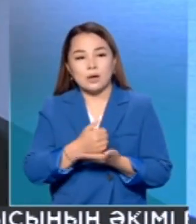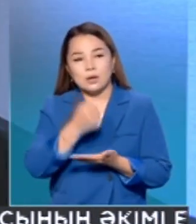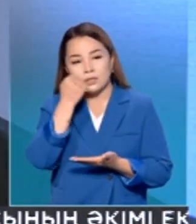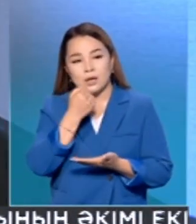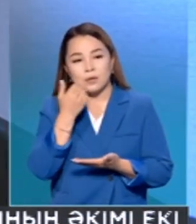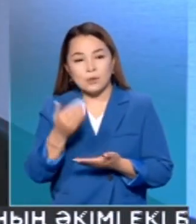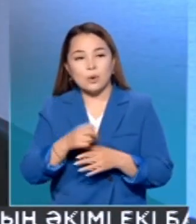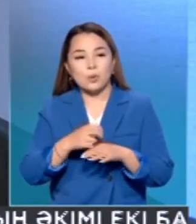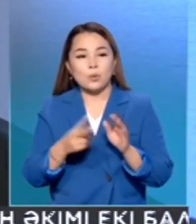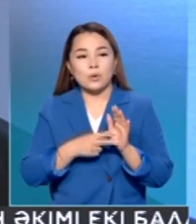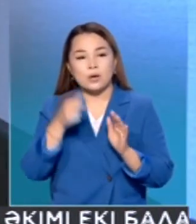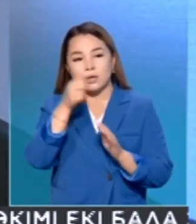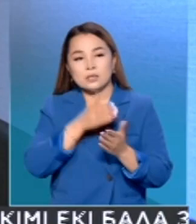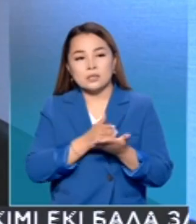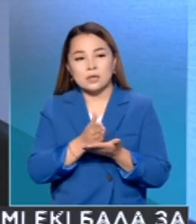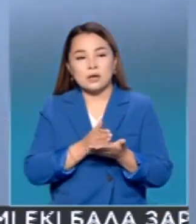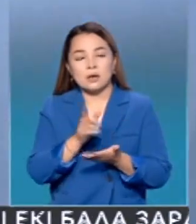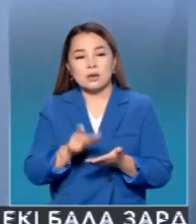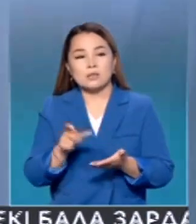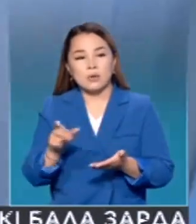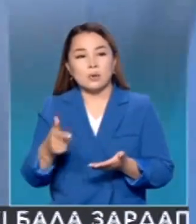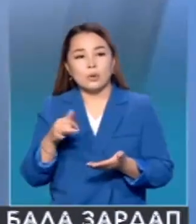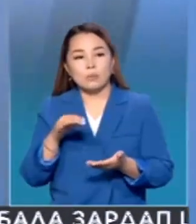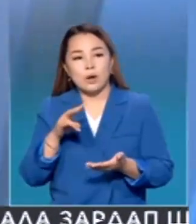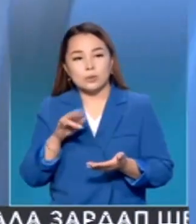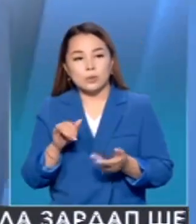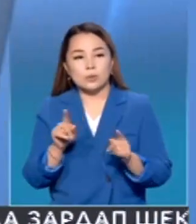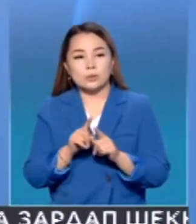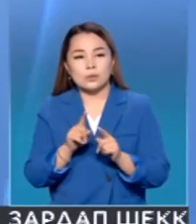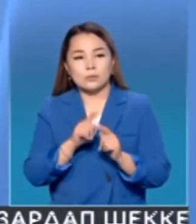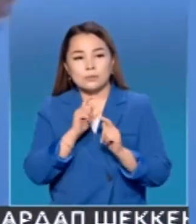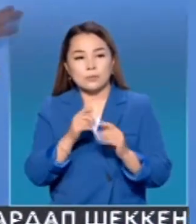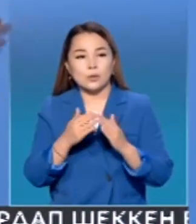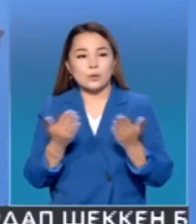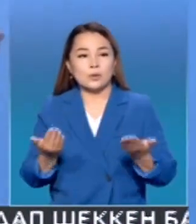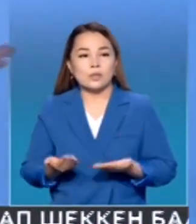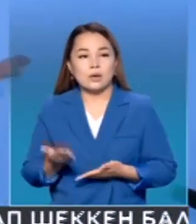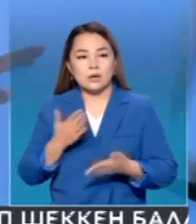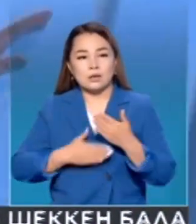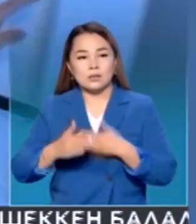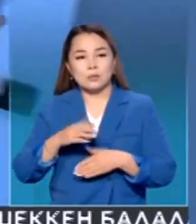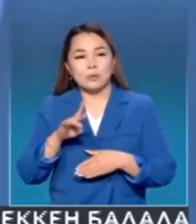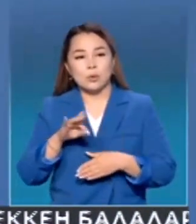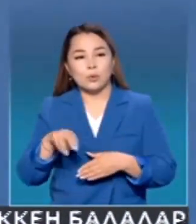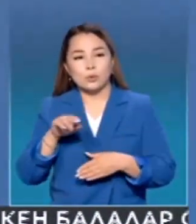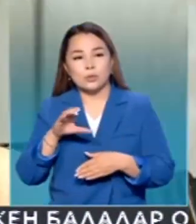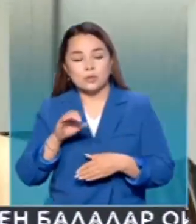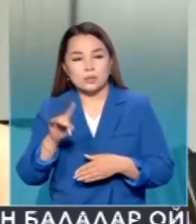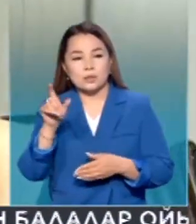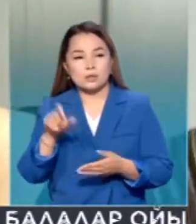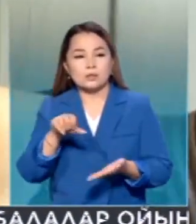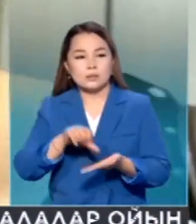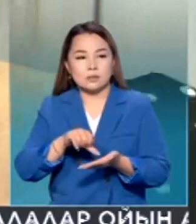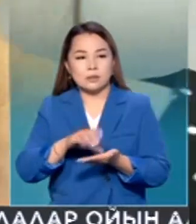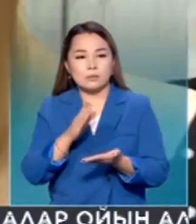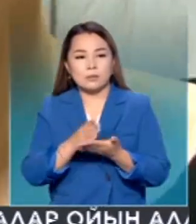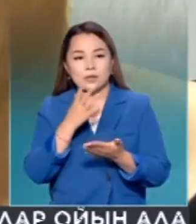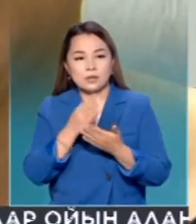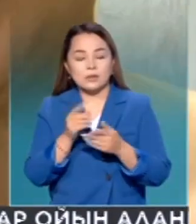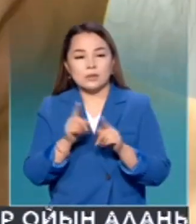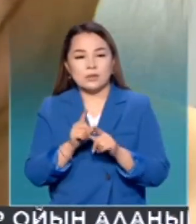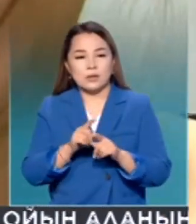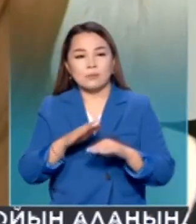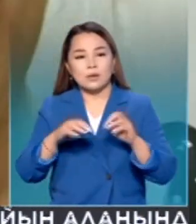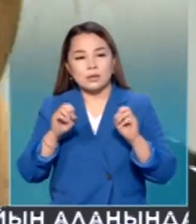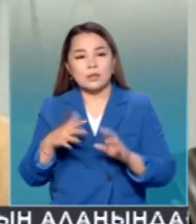арнада 17 жылдан бері қызмет етіп келе жатқан Гүлбану Сапабекова да баспаналы болды. Ол продюсер үйлестіруші. Кадрдың сыртында жүрген